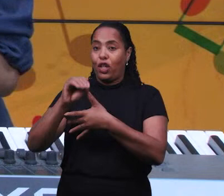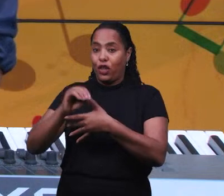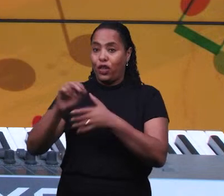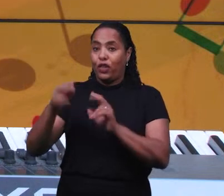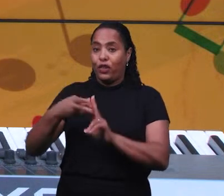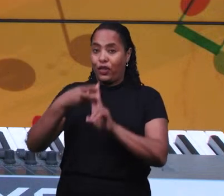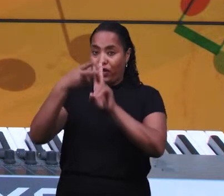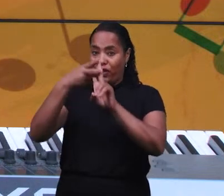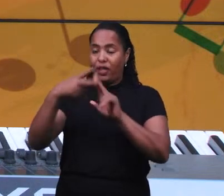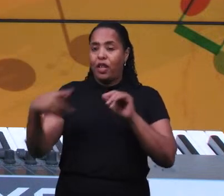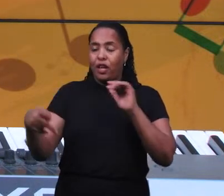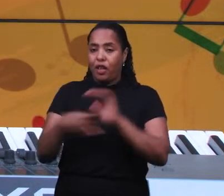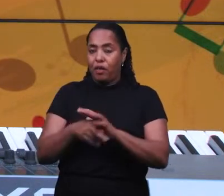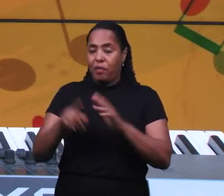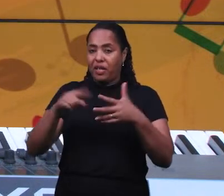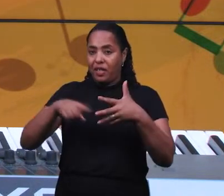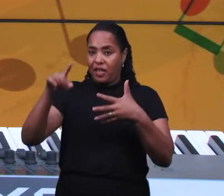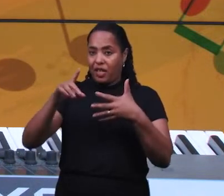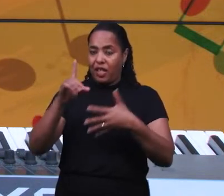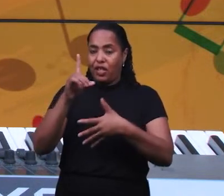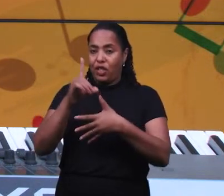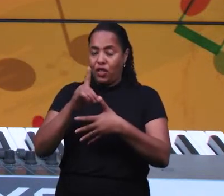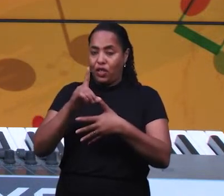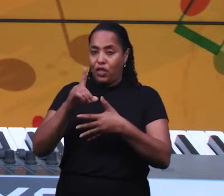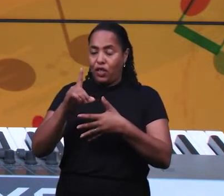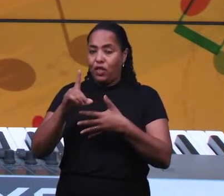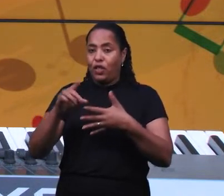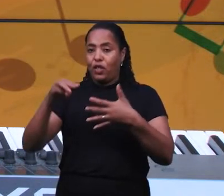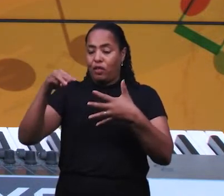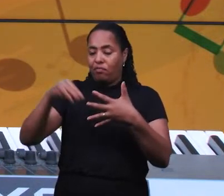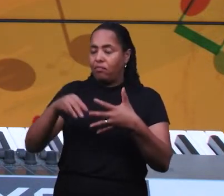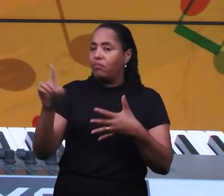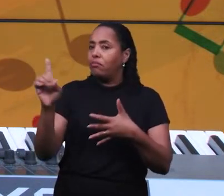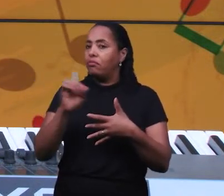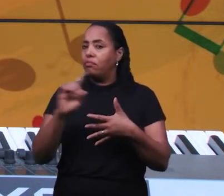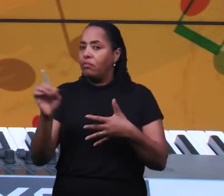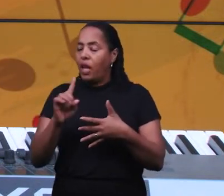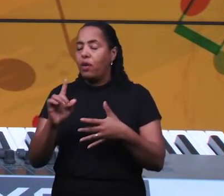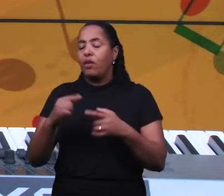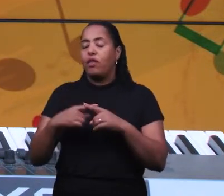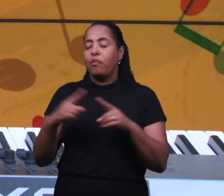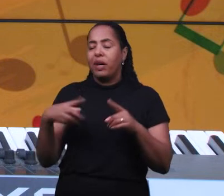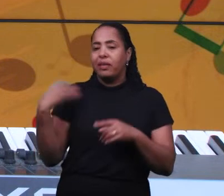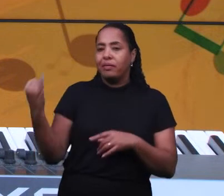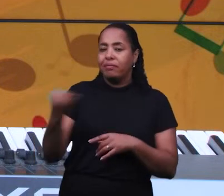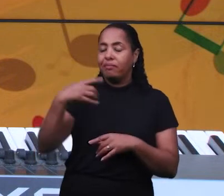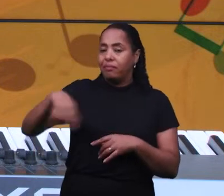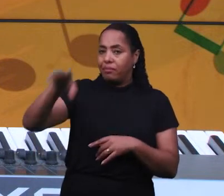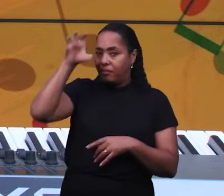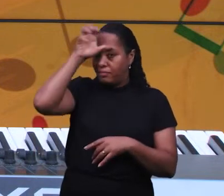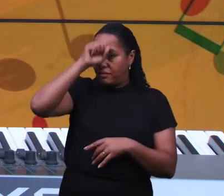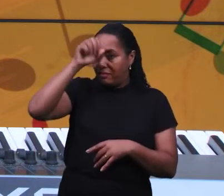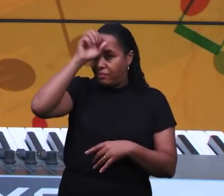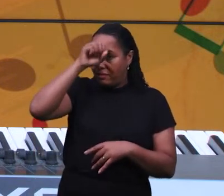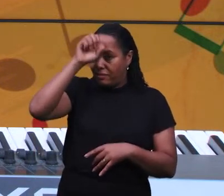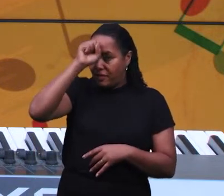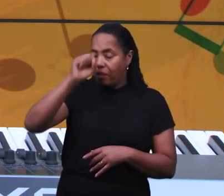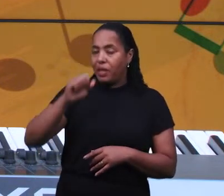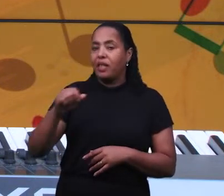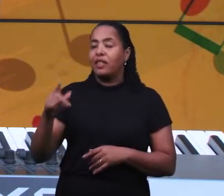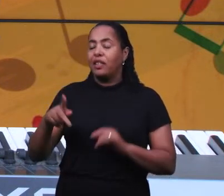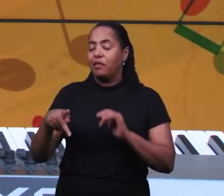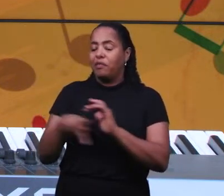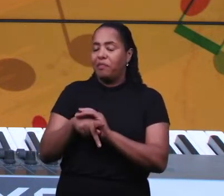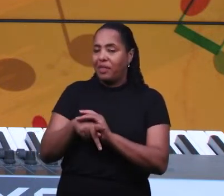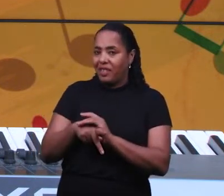qui est le do dièse. Do dièse appartient à la gamme do majeur, non. Mais c'est une exception et c'est très important